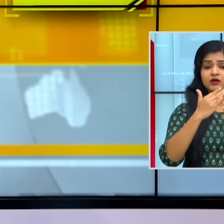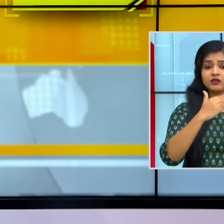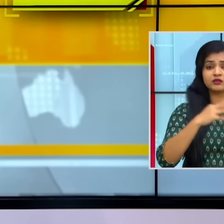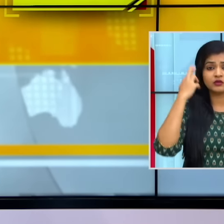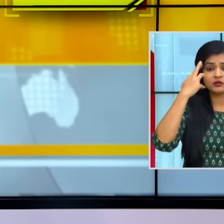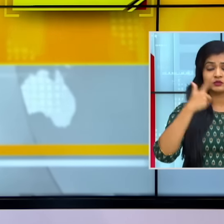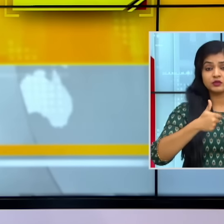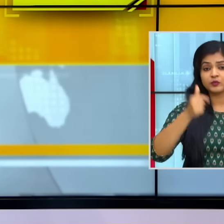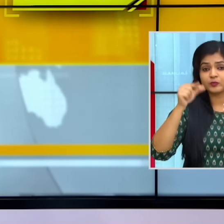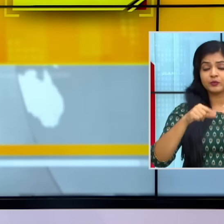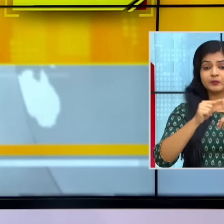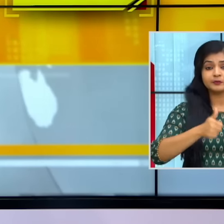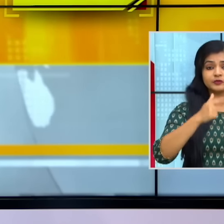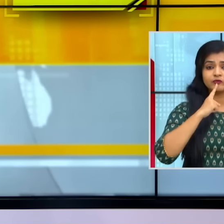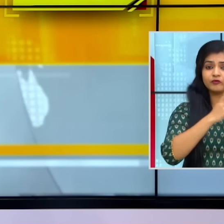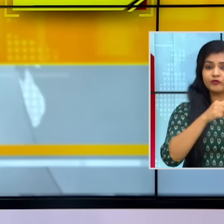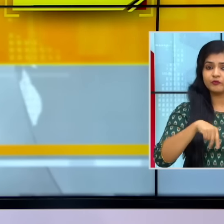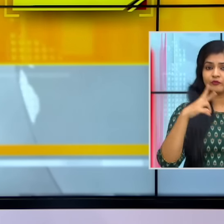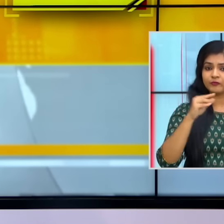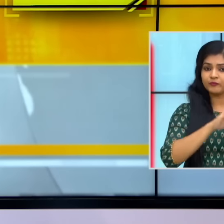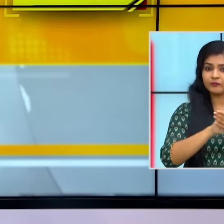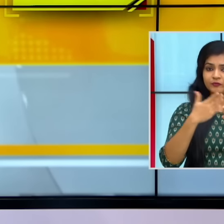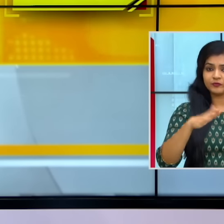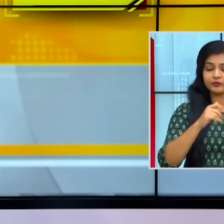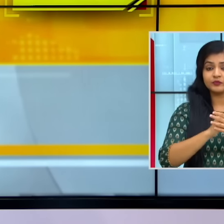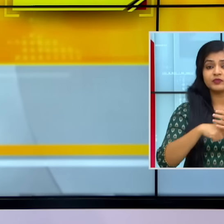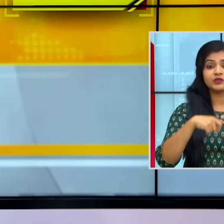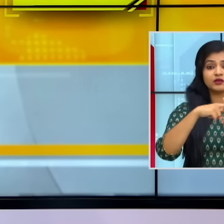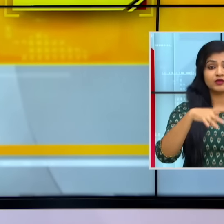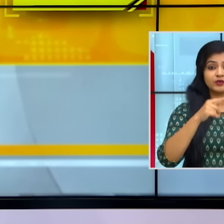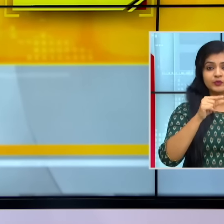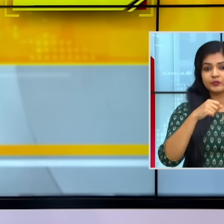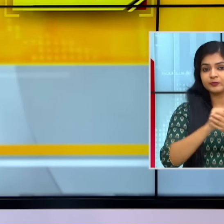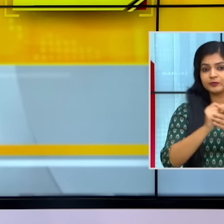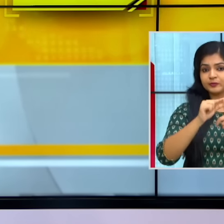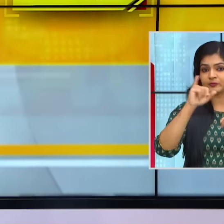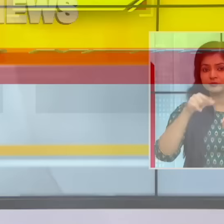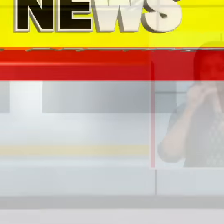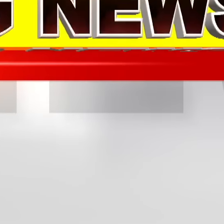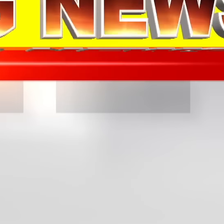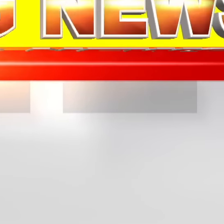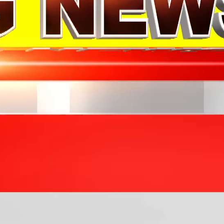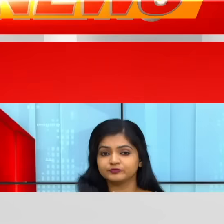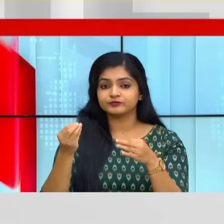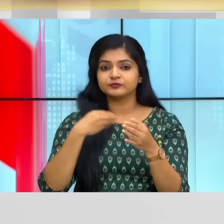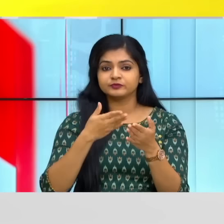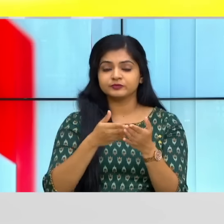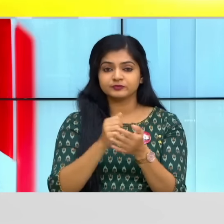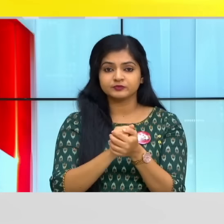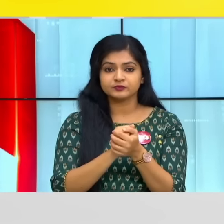നേതാക്കൾ പ്രസിഡന്റിനെ അറിയിച്ചിട്ടുണ്ടെന്നായിരുന്നു വിഷയത്തിൽ കേരള പ്രഭാരിയായ പ്രകാശ് ജാവ്ദേക്കറുടെ പ്രതികരണം.